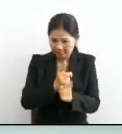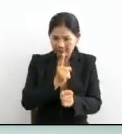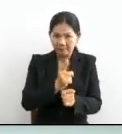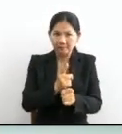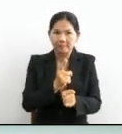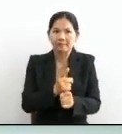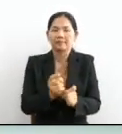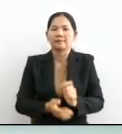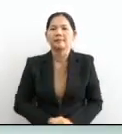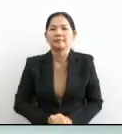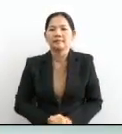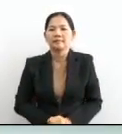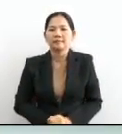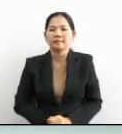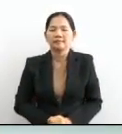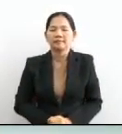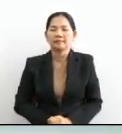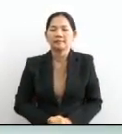trừ.